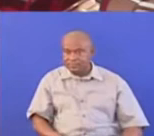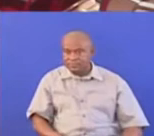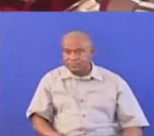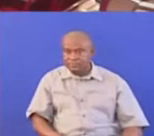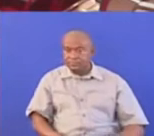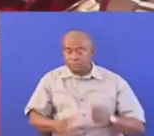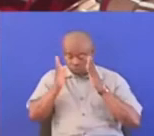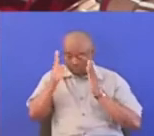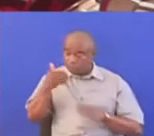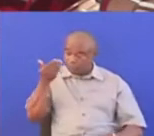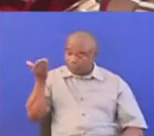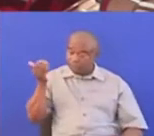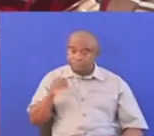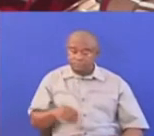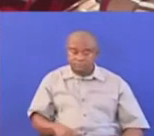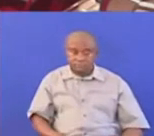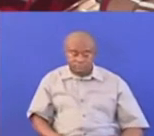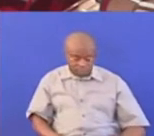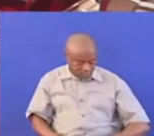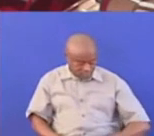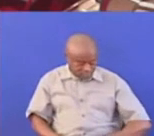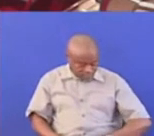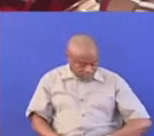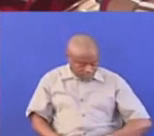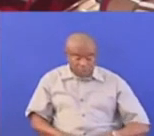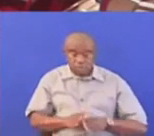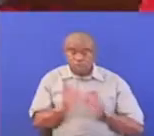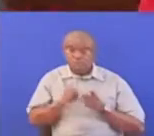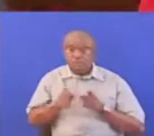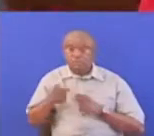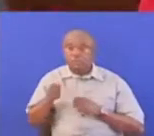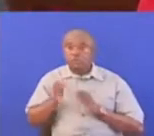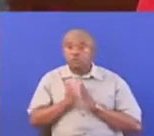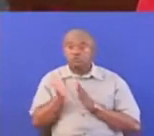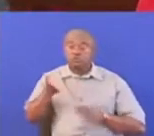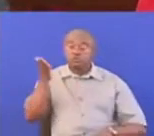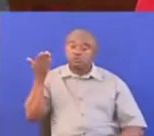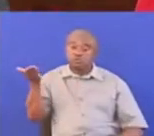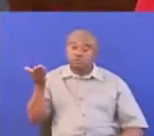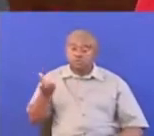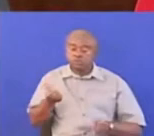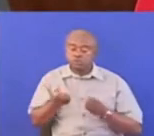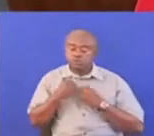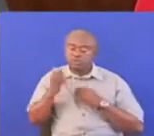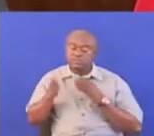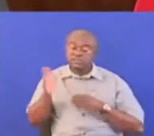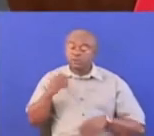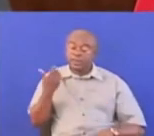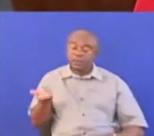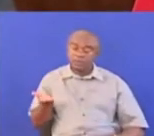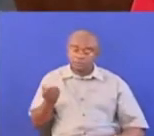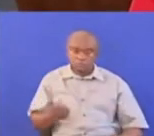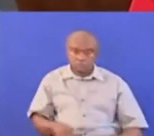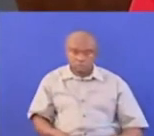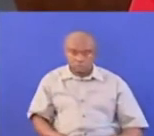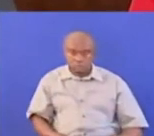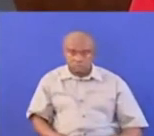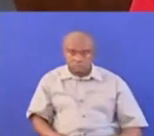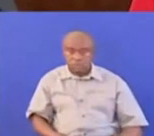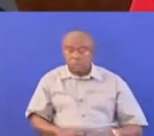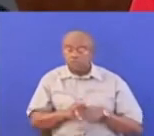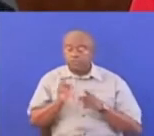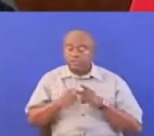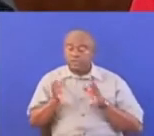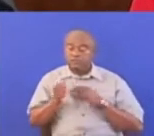Mheshimiwa Spika, naomba nichukue nafasi ya kwanza kumshukuru Mwenyezi Mungu kwa kunipa zawadi ya siku ya leo. Nachukua nafasi